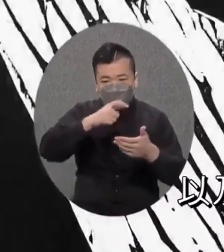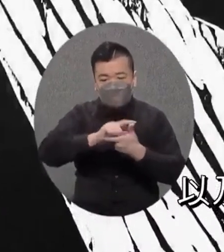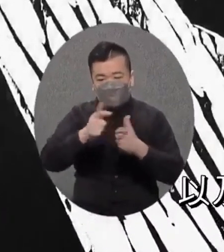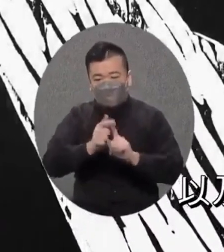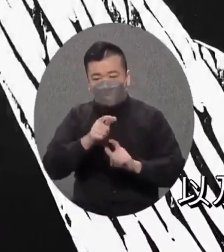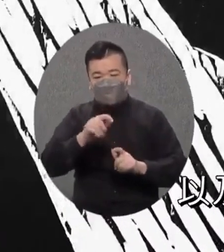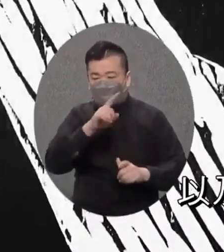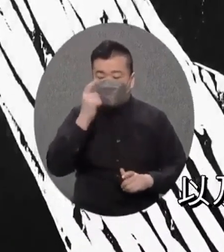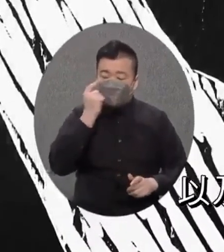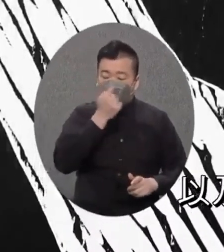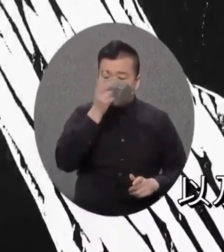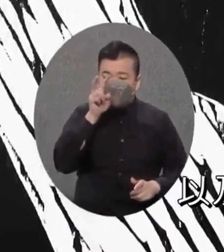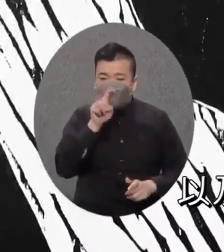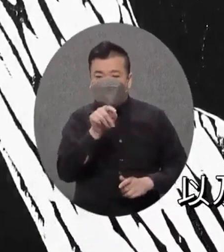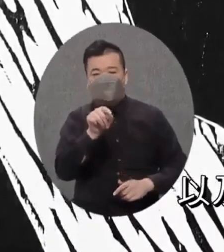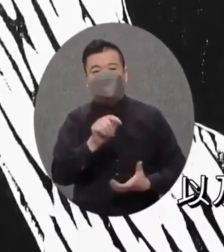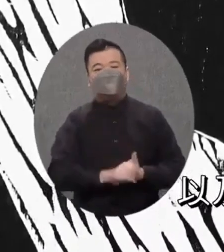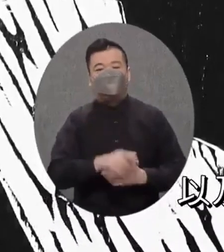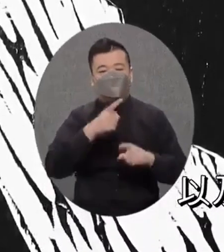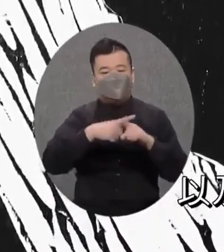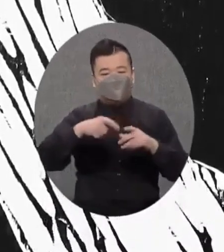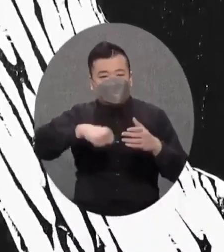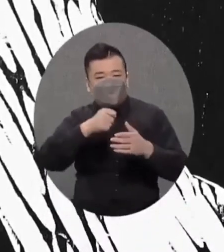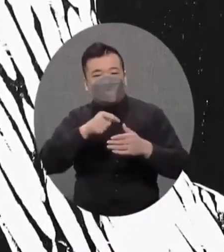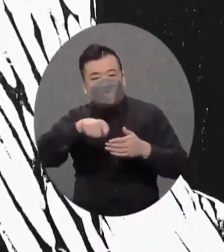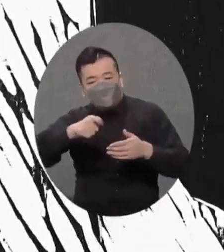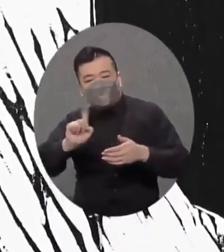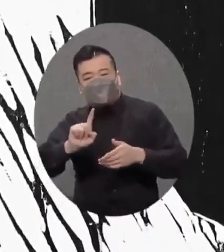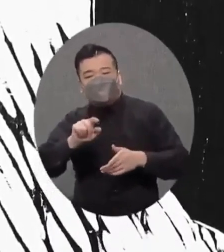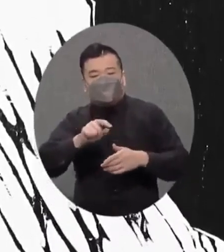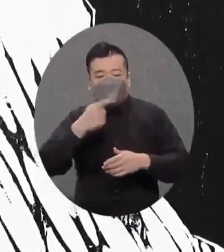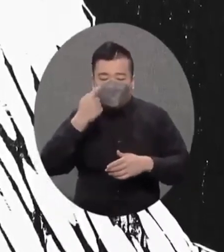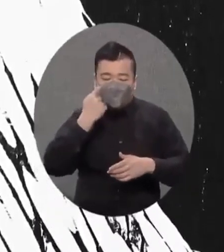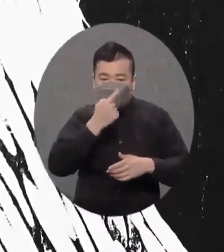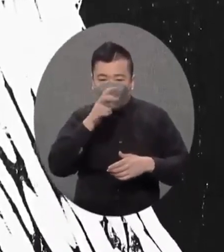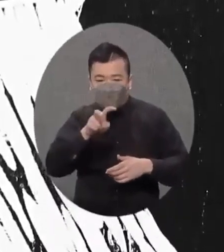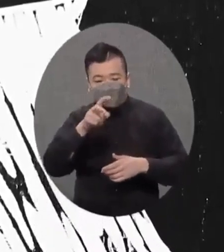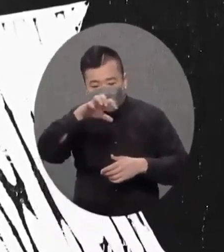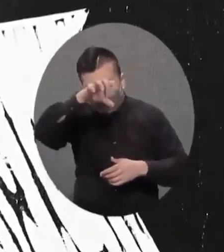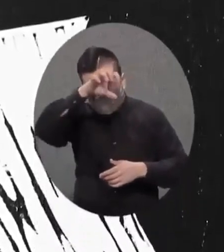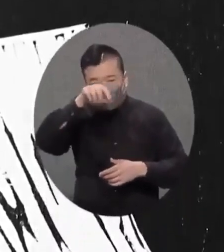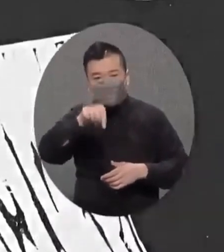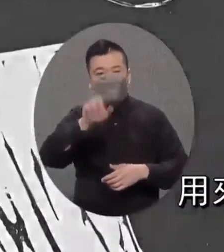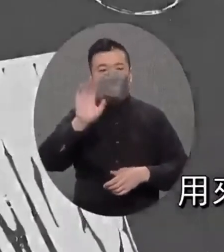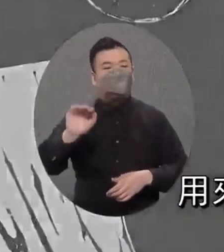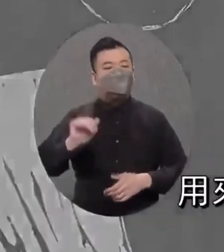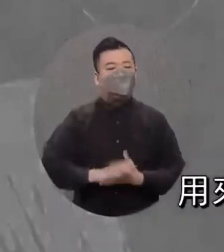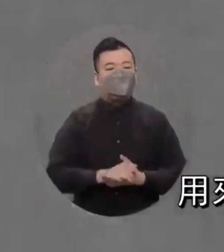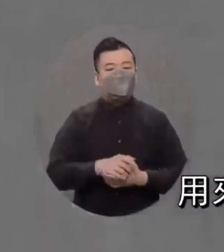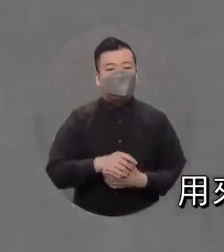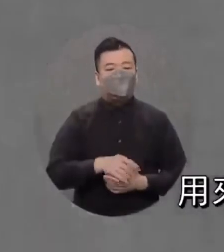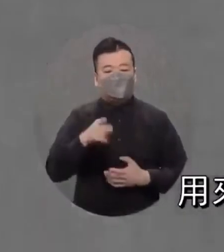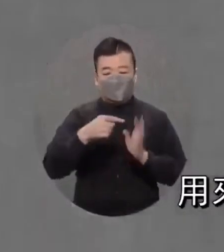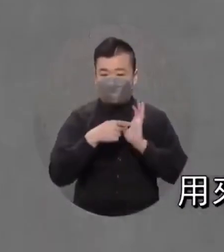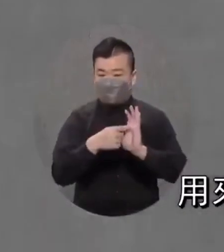覺語言黑白木刻挑刻刀在那裡看到的很深刻的圖像，就是來展示